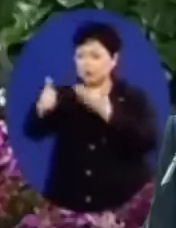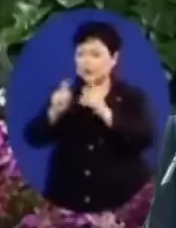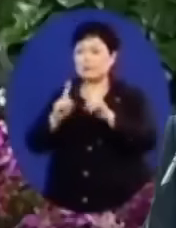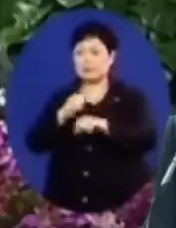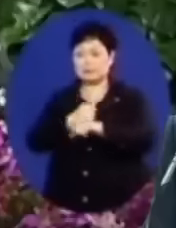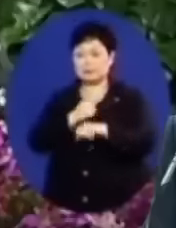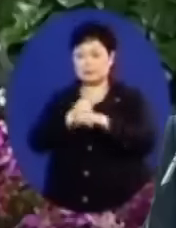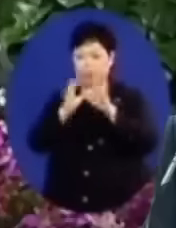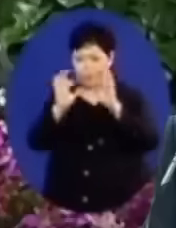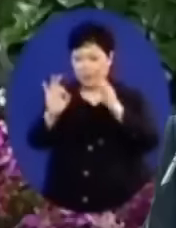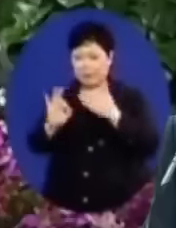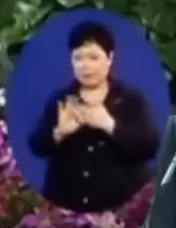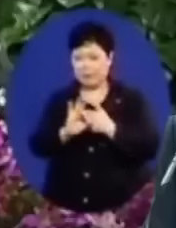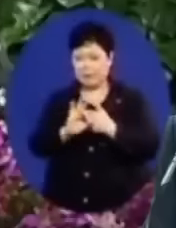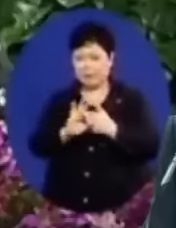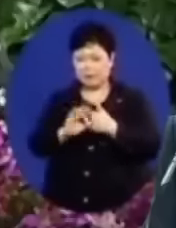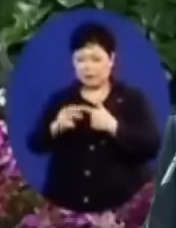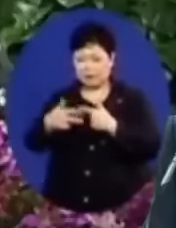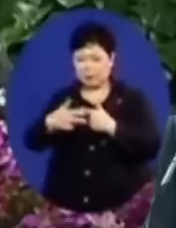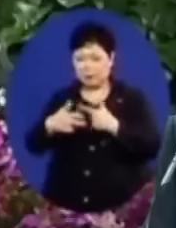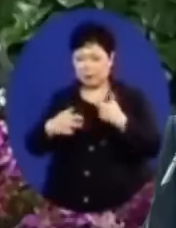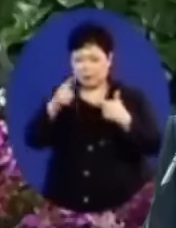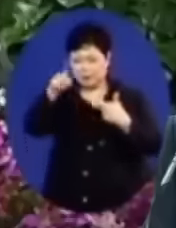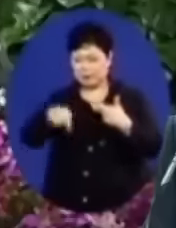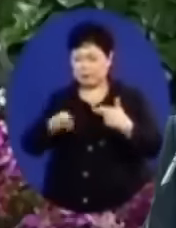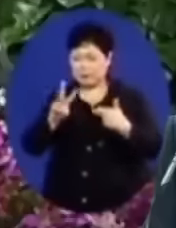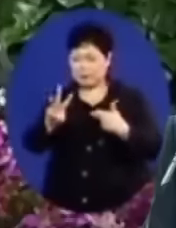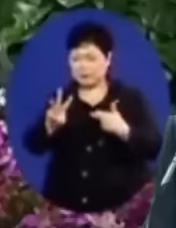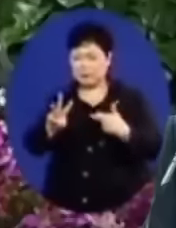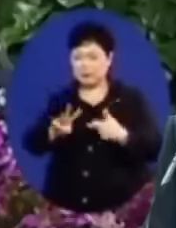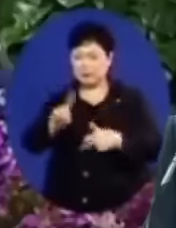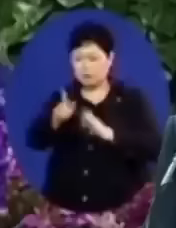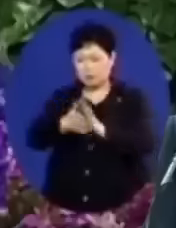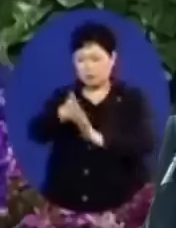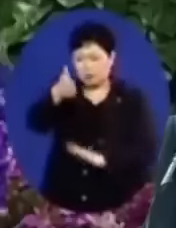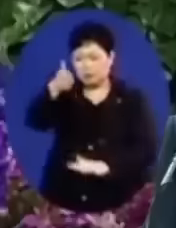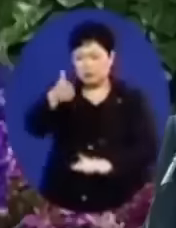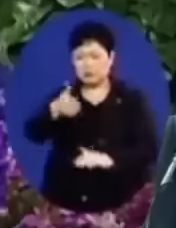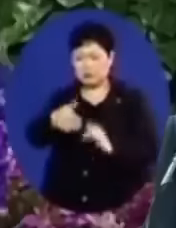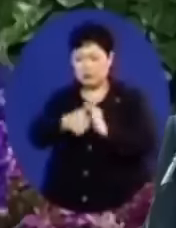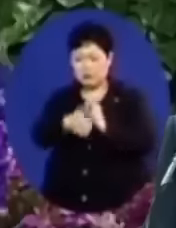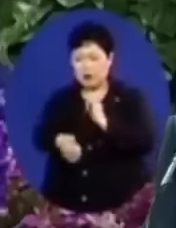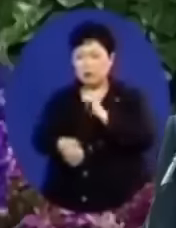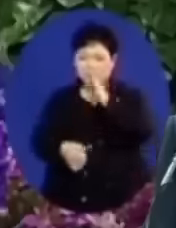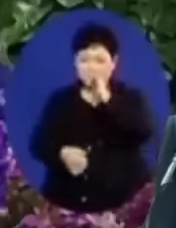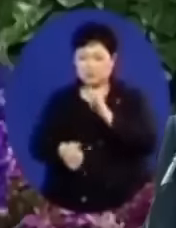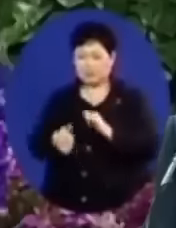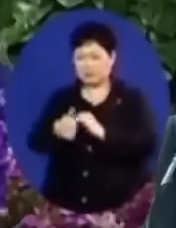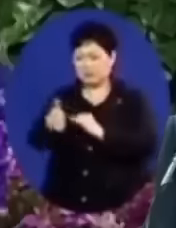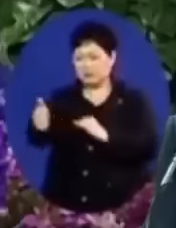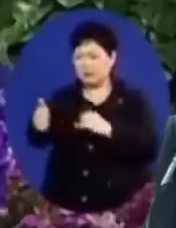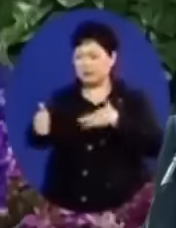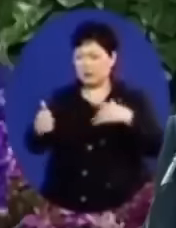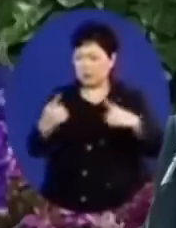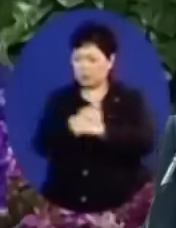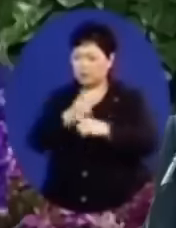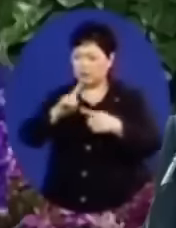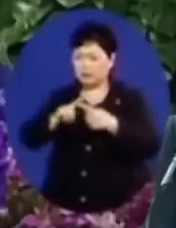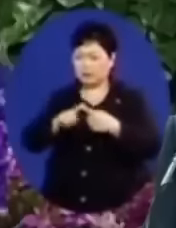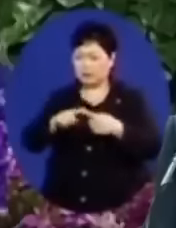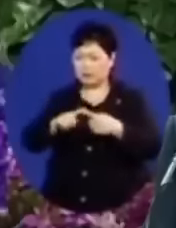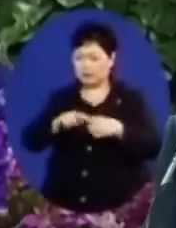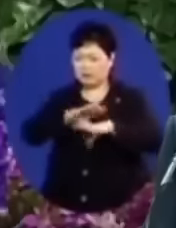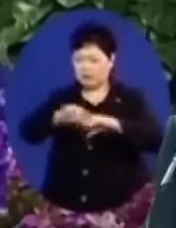말씀하신 데 보면 누가복음 18장 3절에 그 도시에 한 과부가 있어 자주 거기 가서 내 원수에 대한 나의